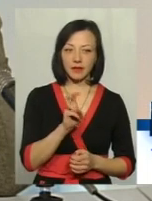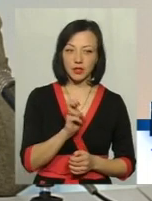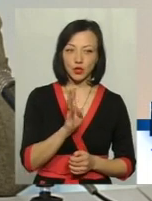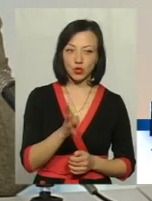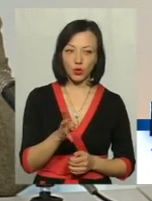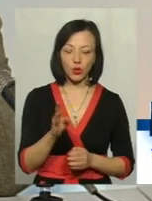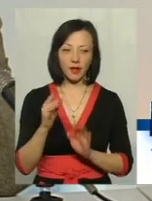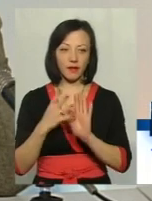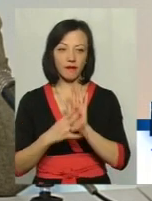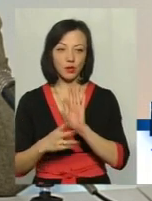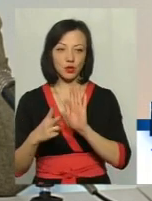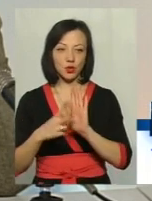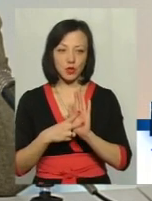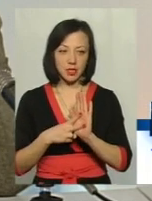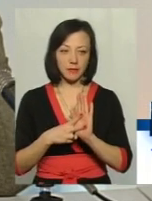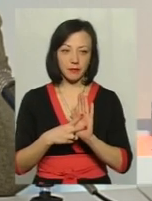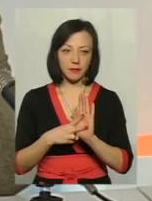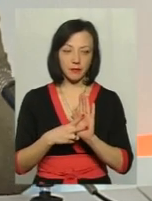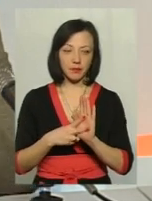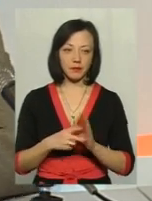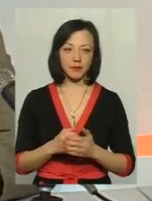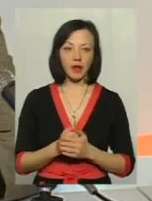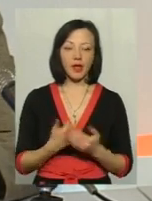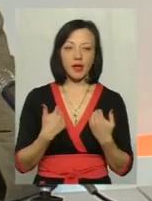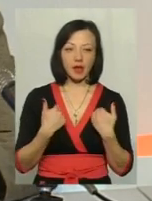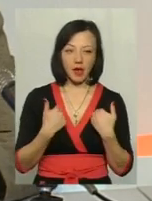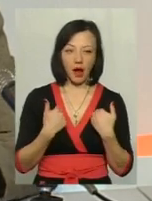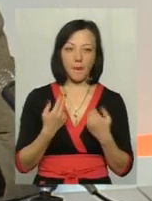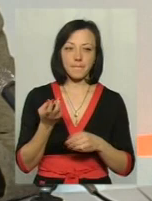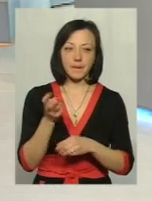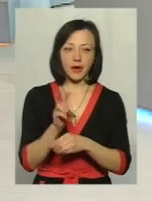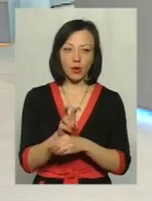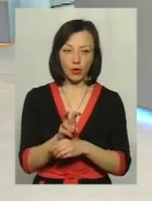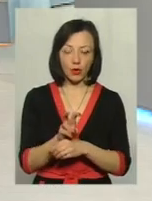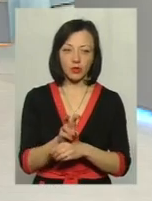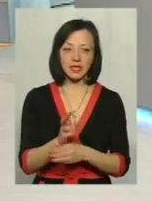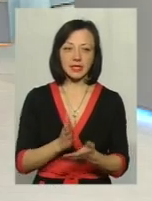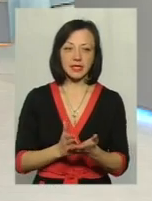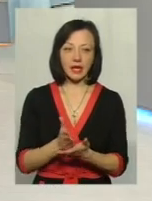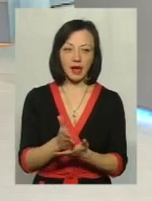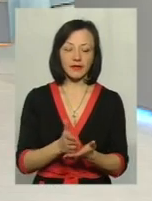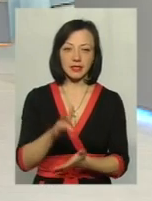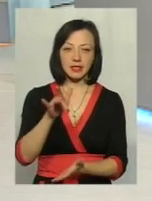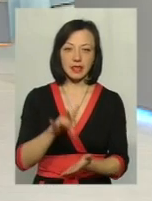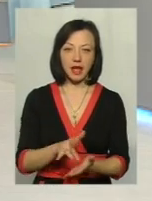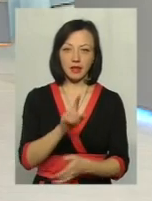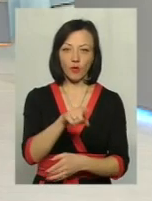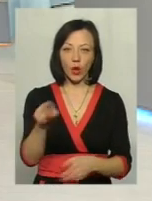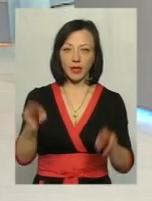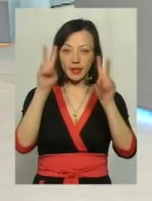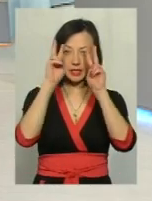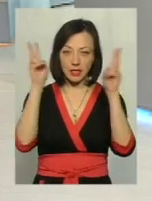240 і 97. Я приходжу в сервіс-центр, вони не